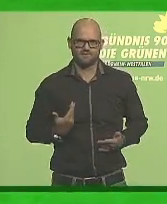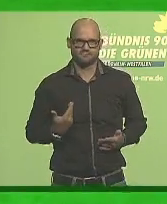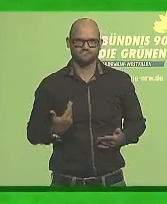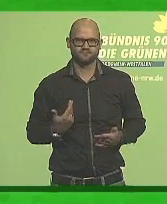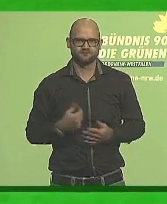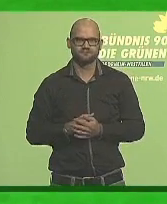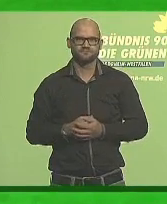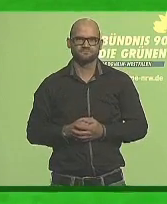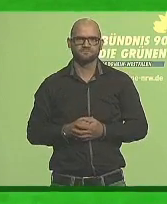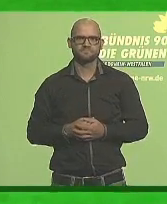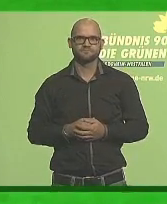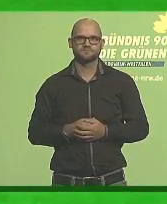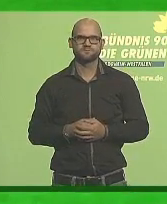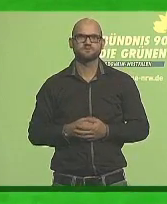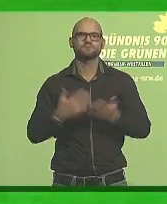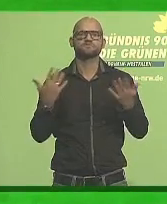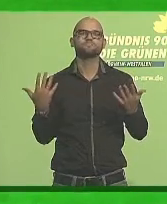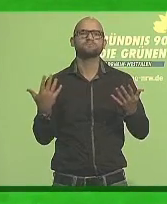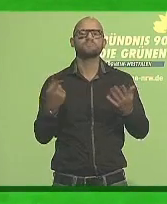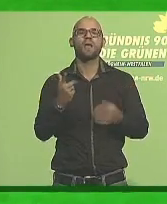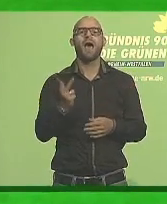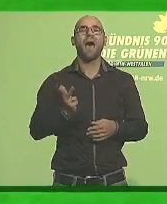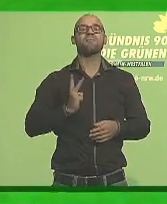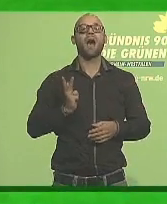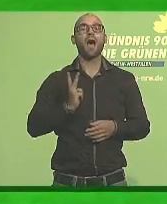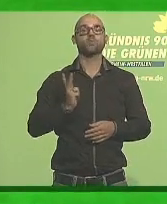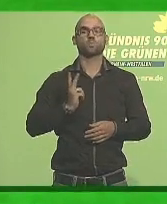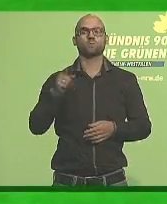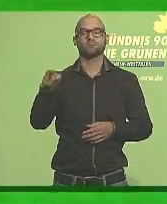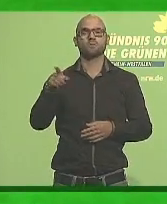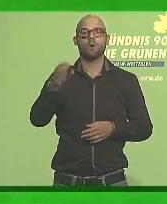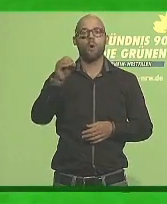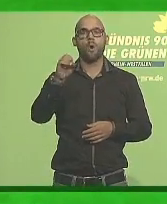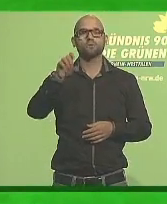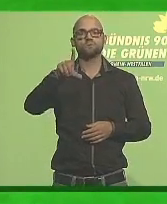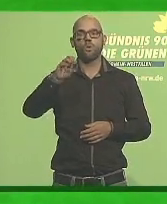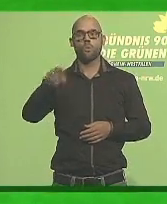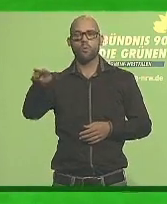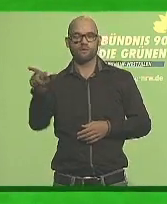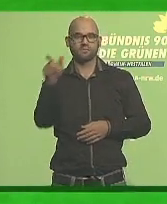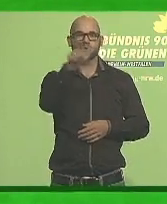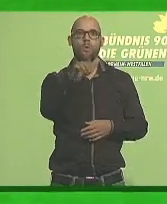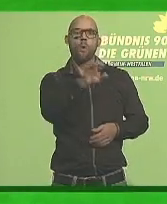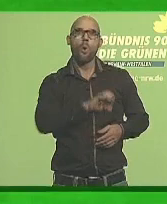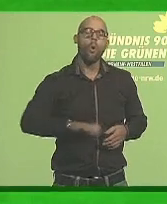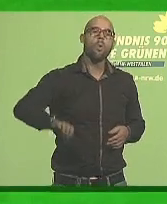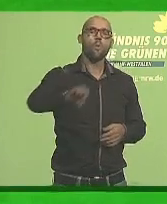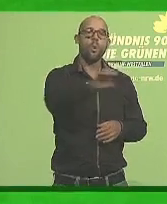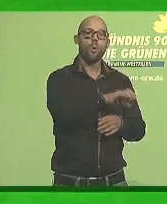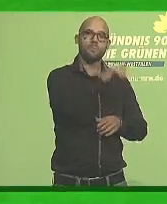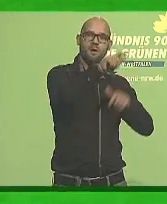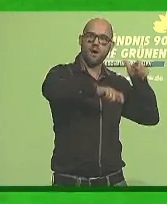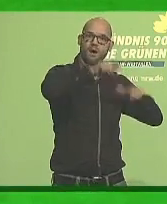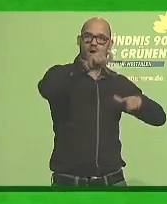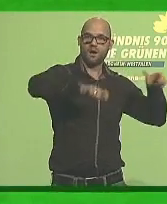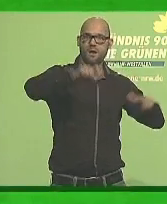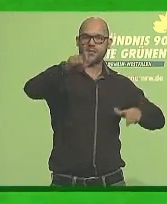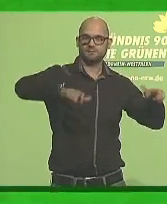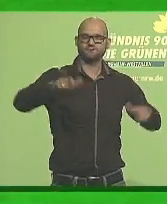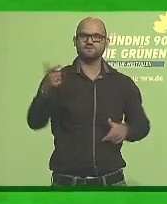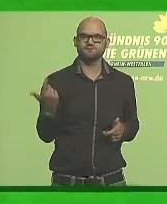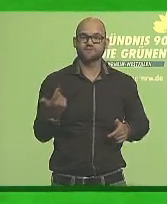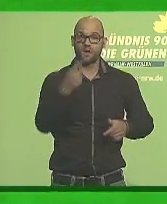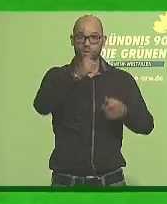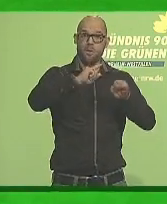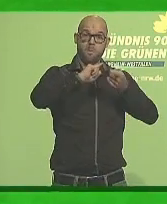die Erwartungen, die von Oslo aus an die Europäerinnen und Europäer, und zwar nicht nur an